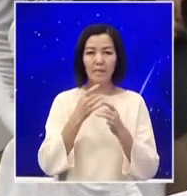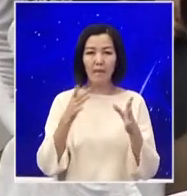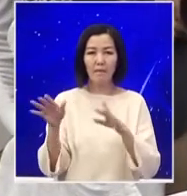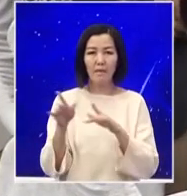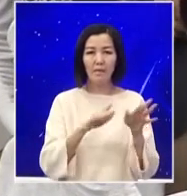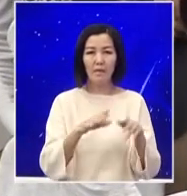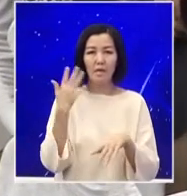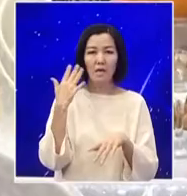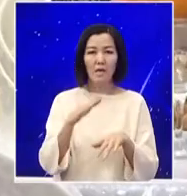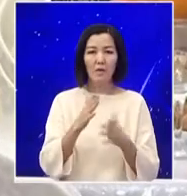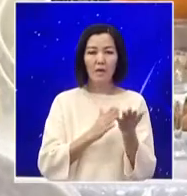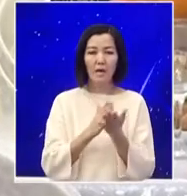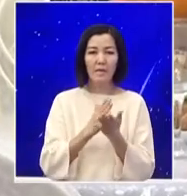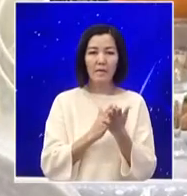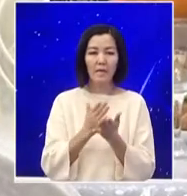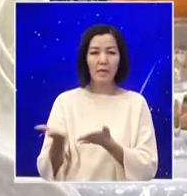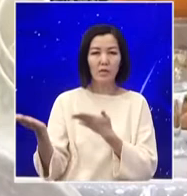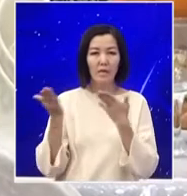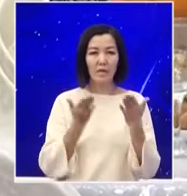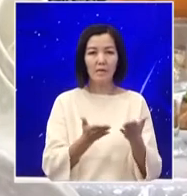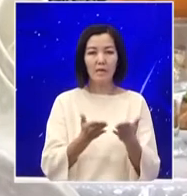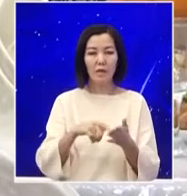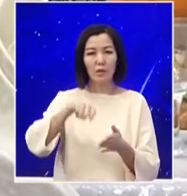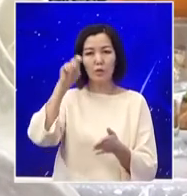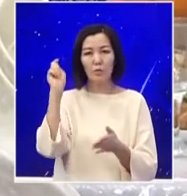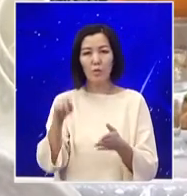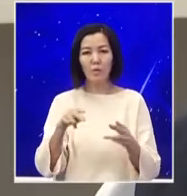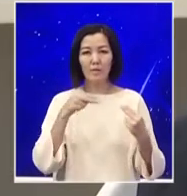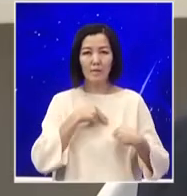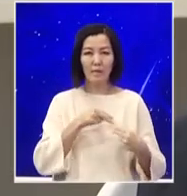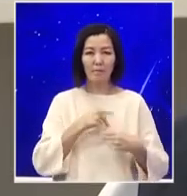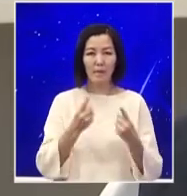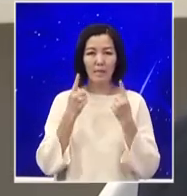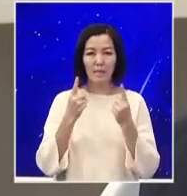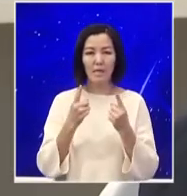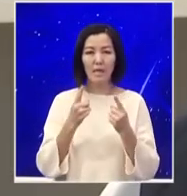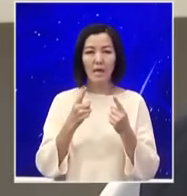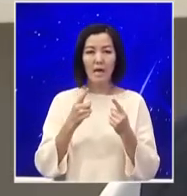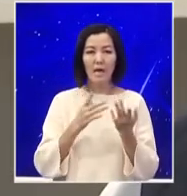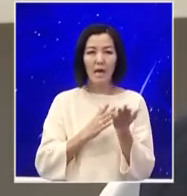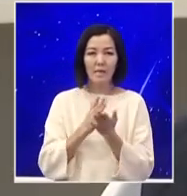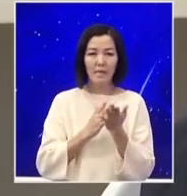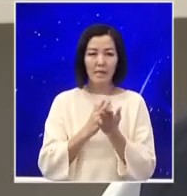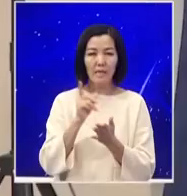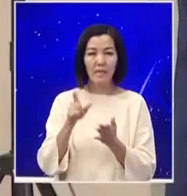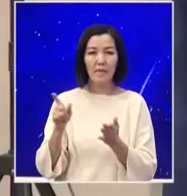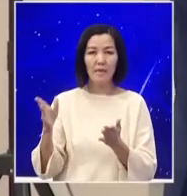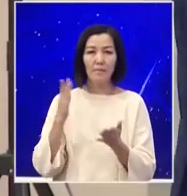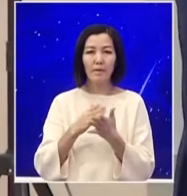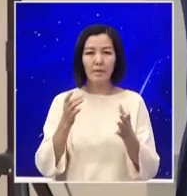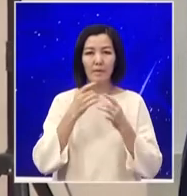шараға облыстағы 50-ден аса ардагер шақырылған. Қатарында соғыс, еңбек, тыл ардагерлері бар. Дәстүрлі мереке